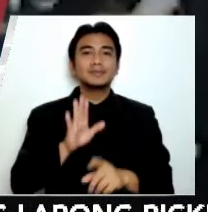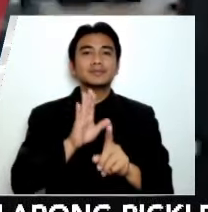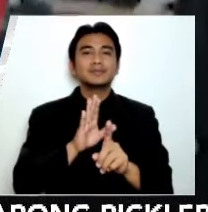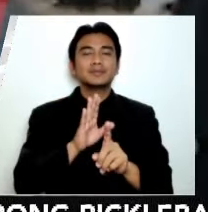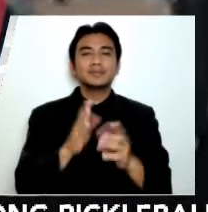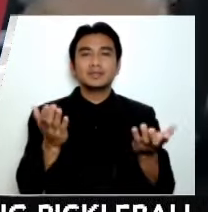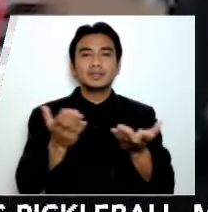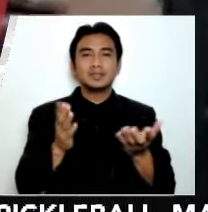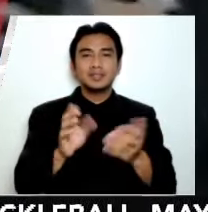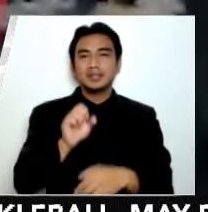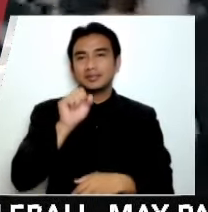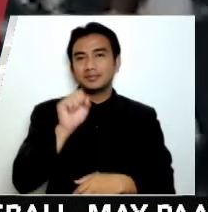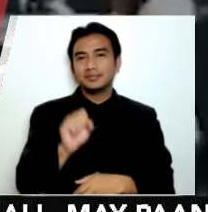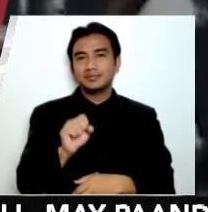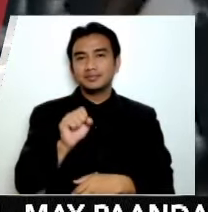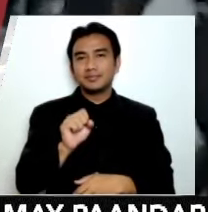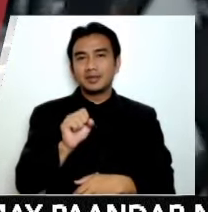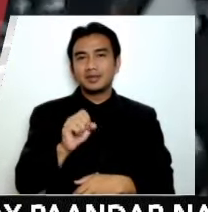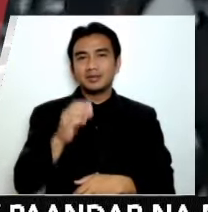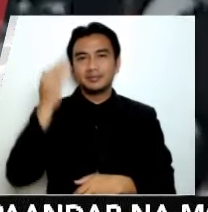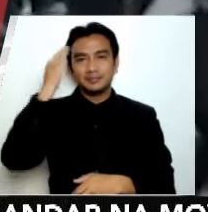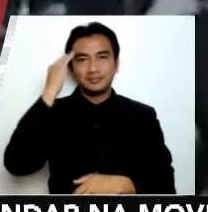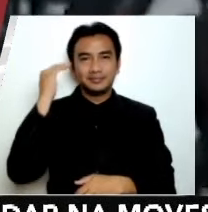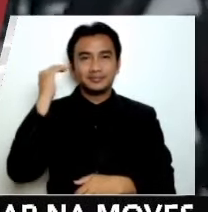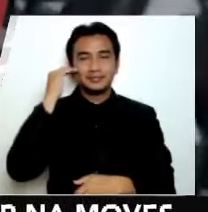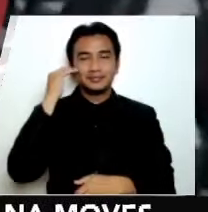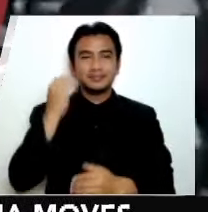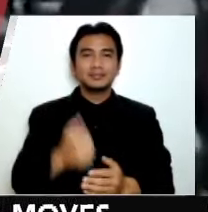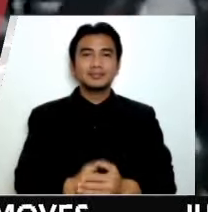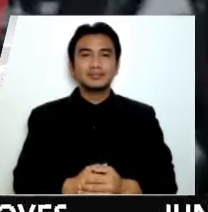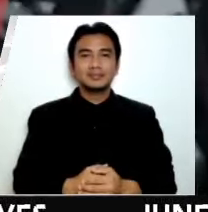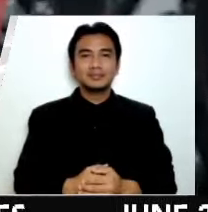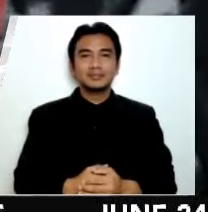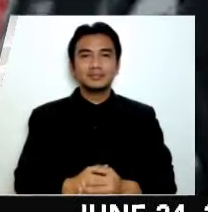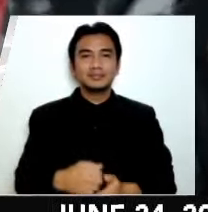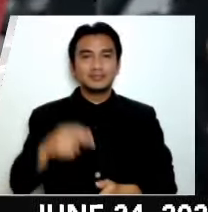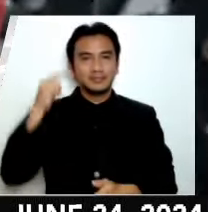Nelson Canlas, nagbabalita para sa GMA Integrated News.